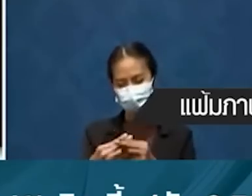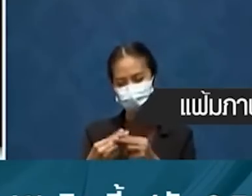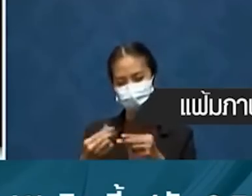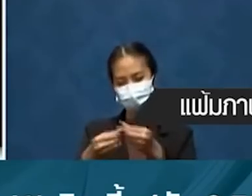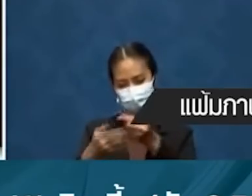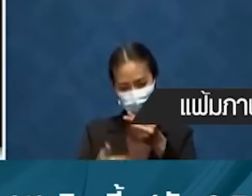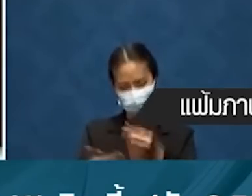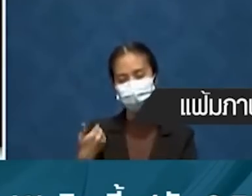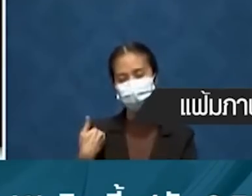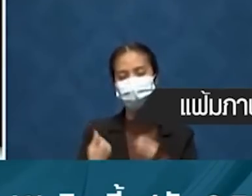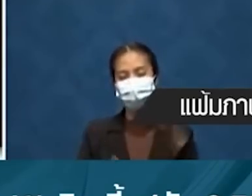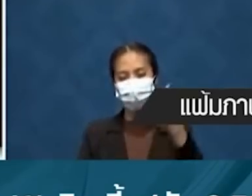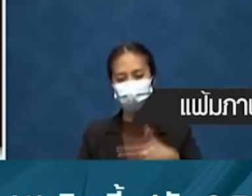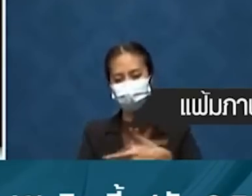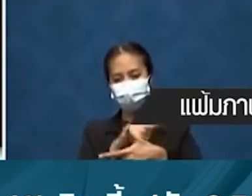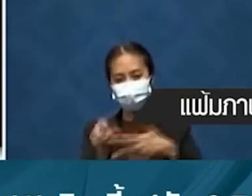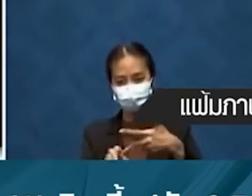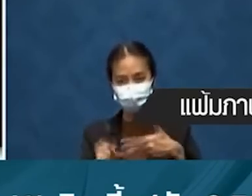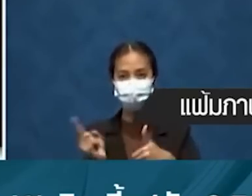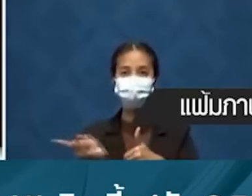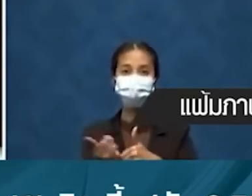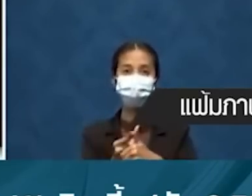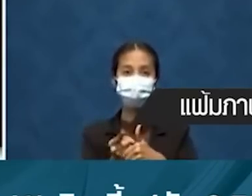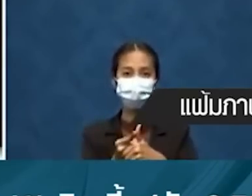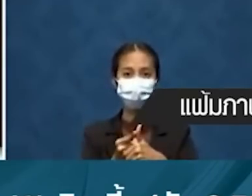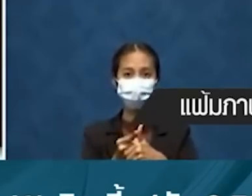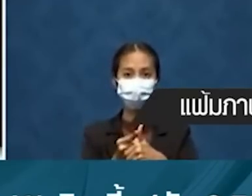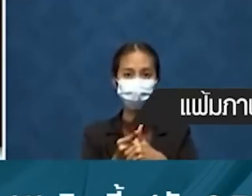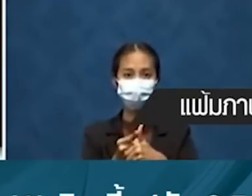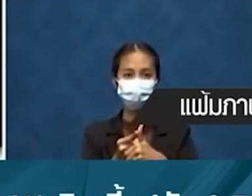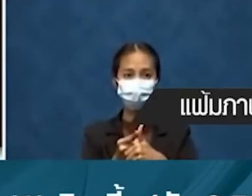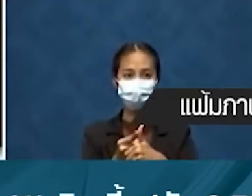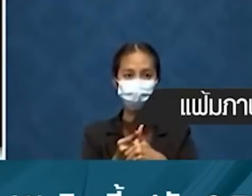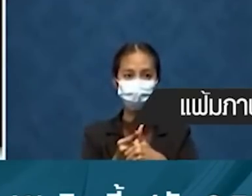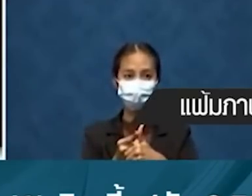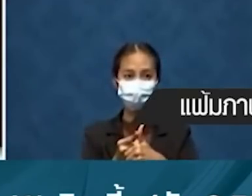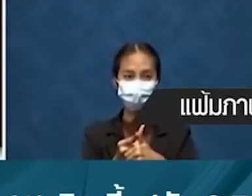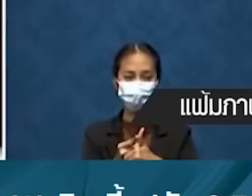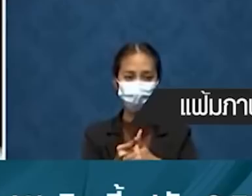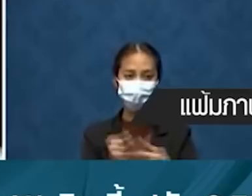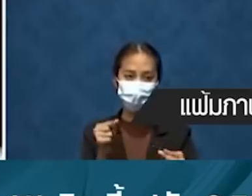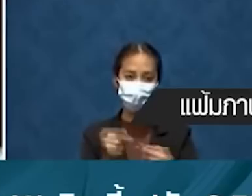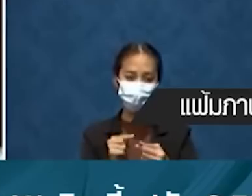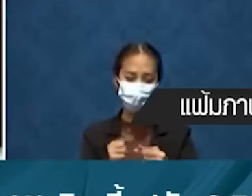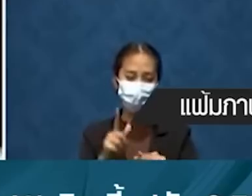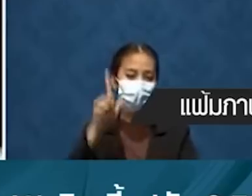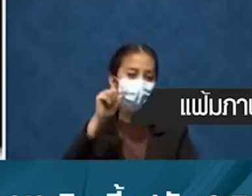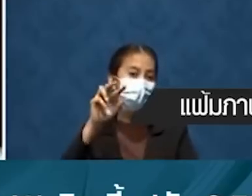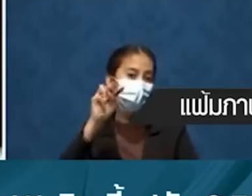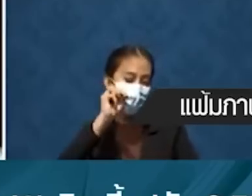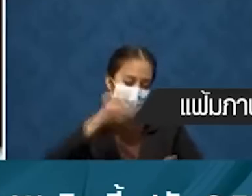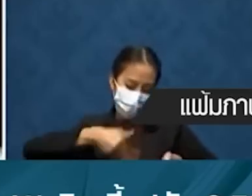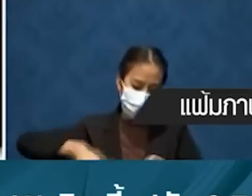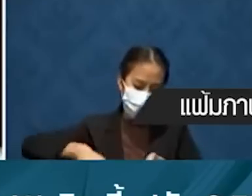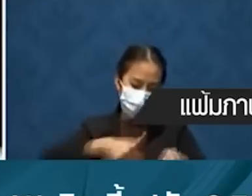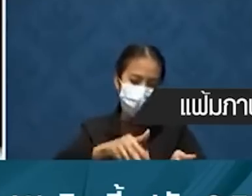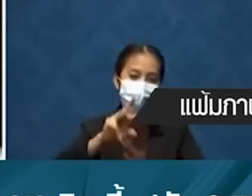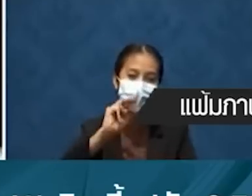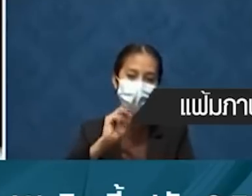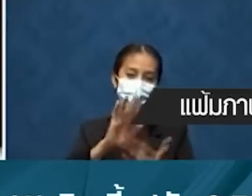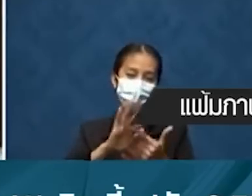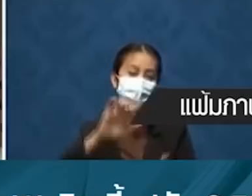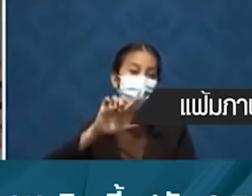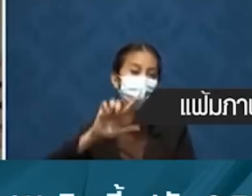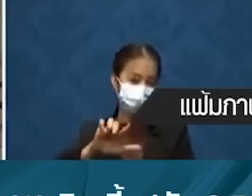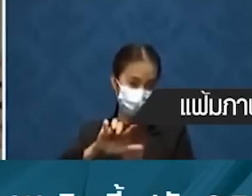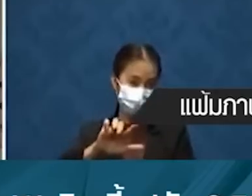ที่มันจะเกิดขึ้นเนี่ยก็คือว่าต้องตั้งคณะกรรมการร่วมระหว่างสสกับสวถ้าสสเนี่ยไม่เห็นด้วยกับส